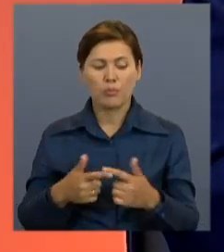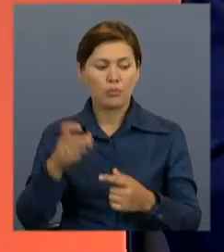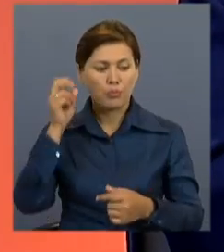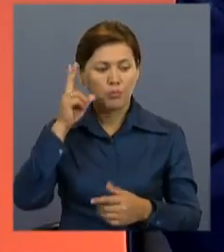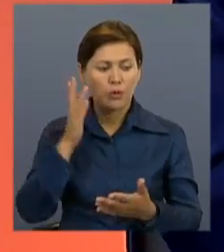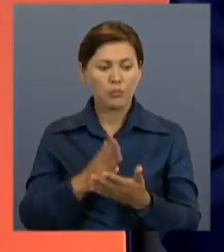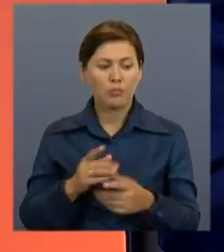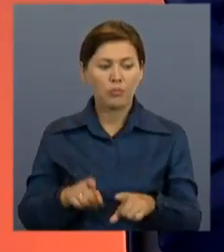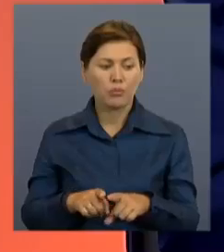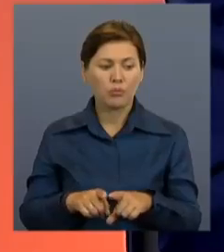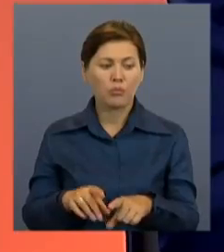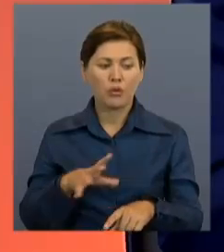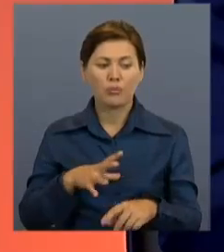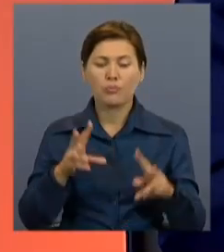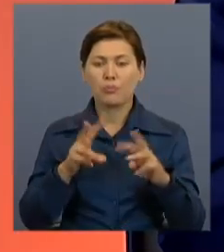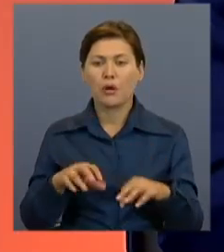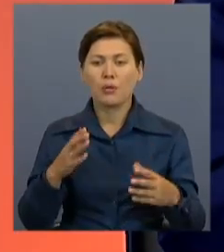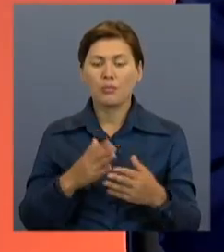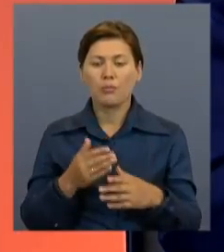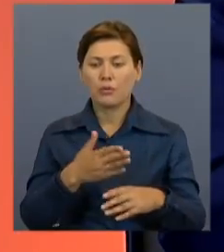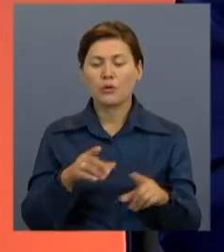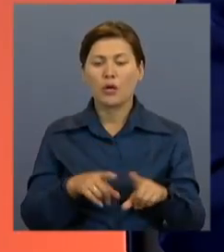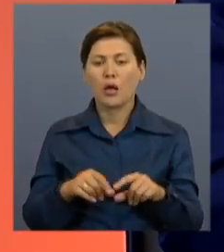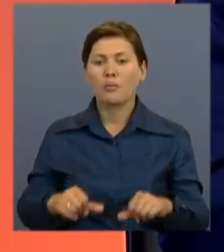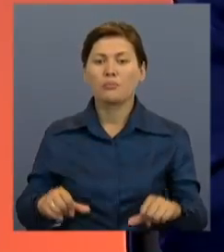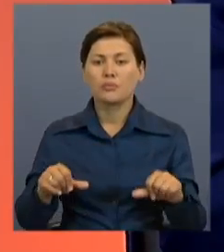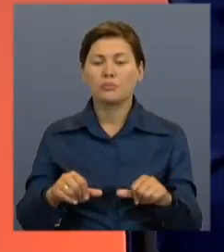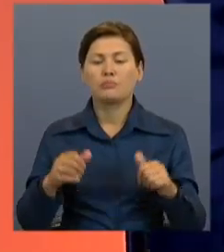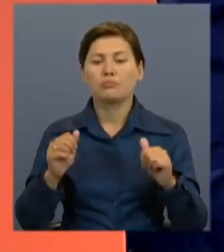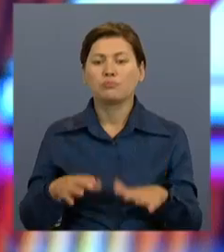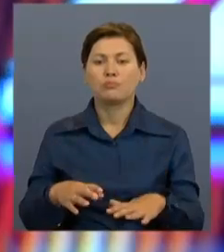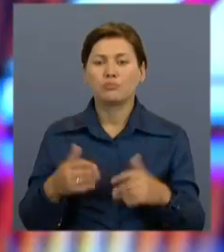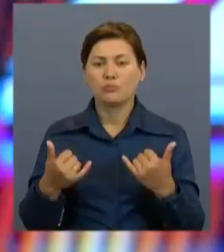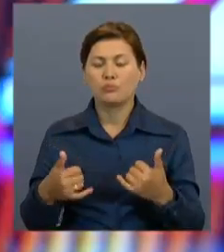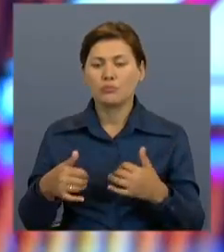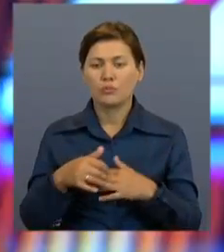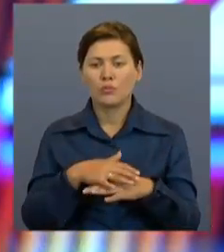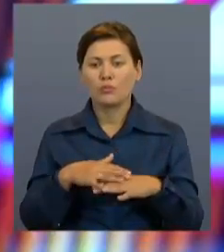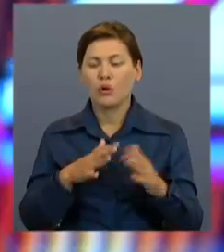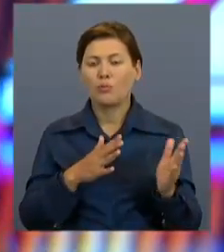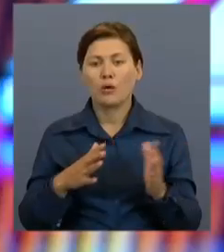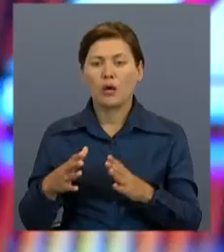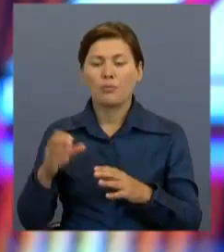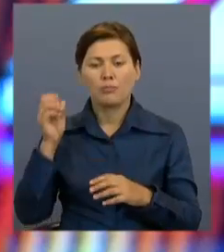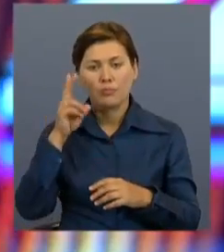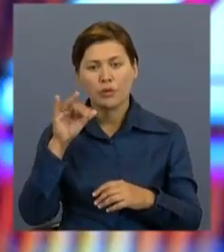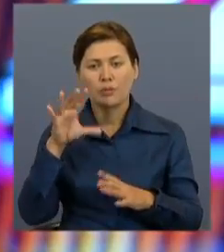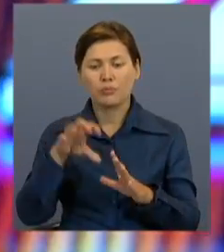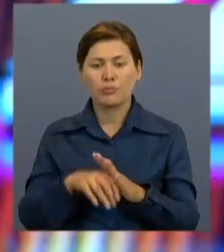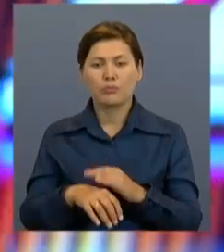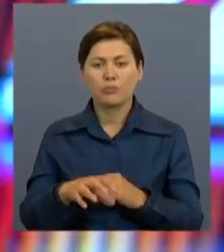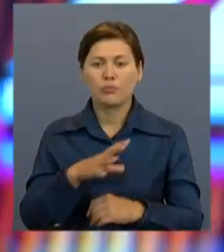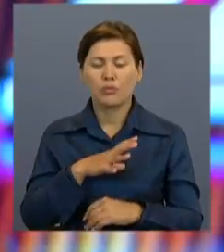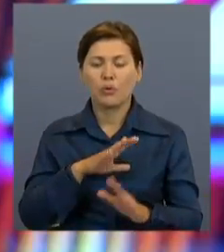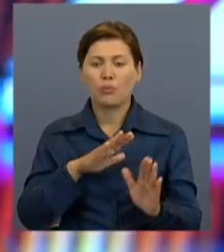өкілдері онда қарастырылған. Бұл комиссияның шешімі бүгін халық топтардың өкілдерін қарастырғаннан кейін, ішіне